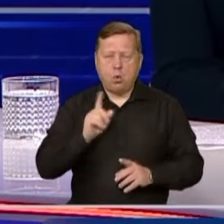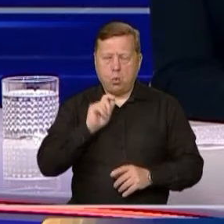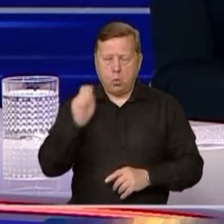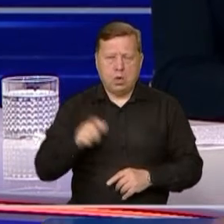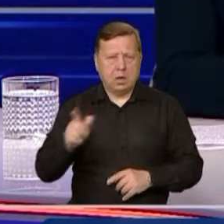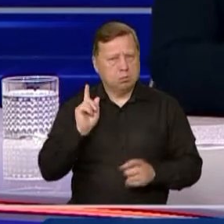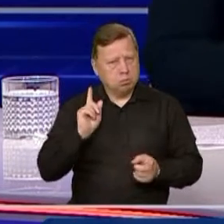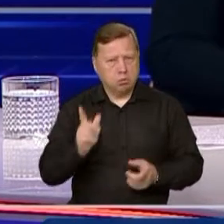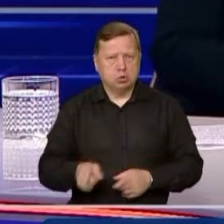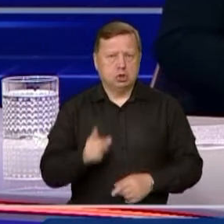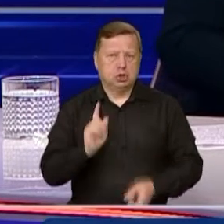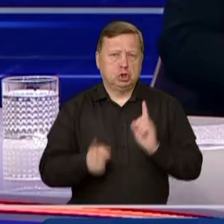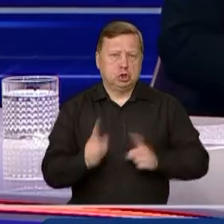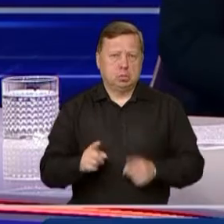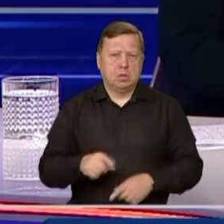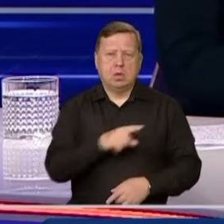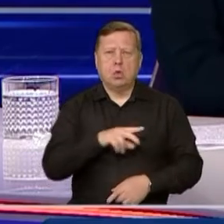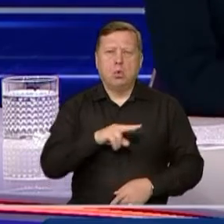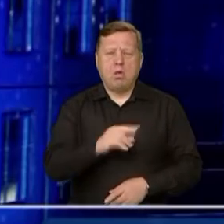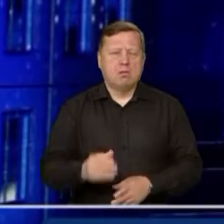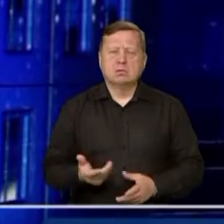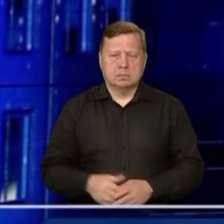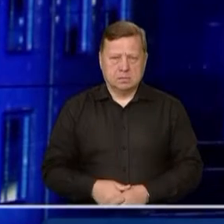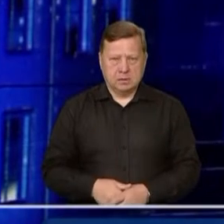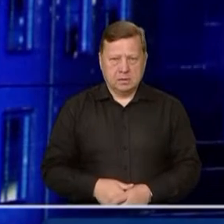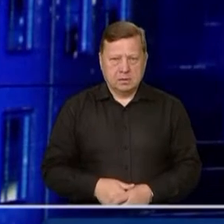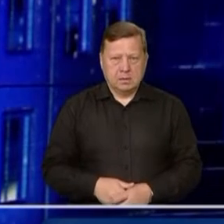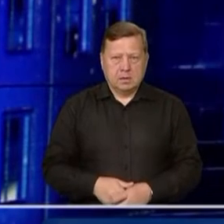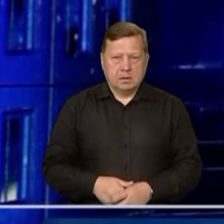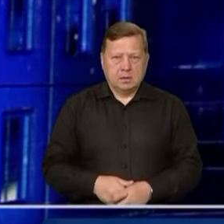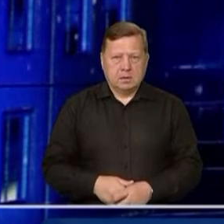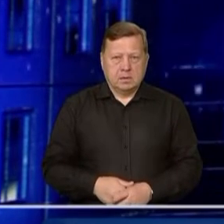i dodał, że zwłaszcza chodzi o Unię Europejską? Istotnie jest